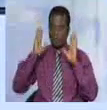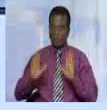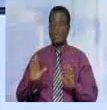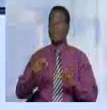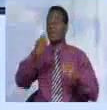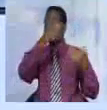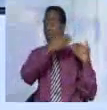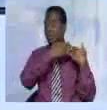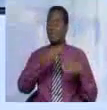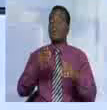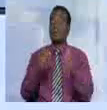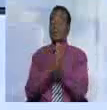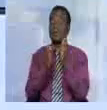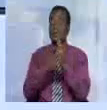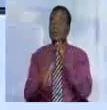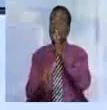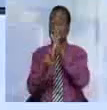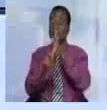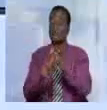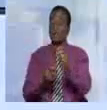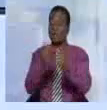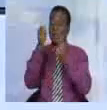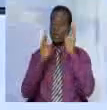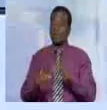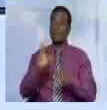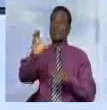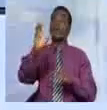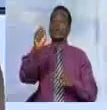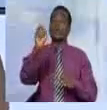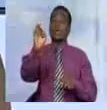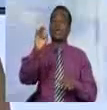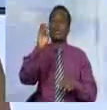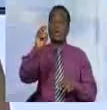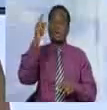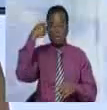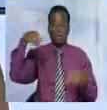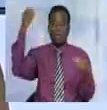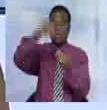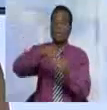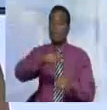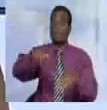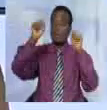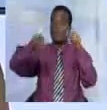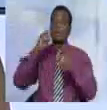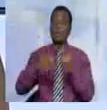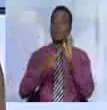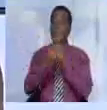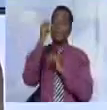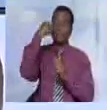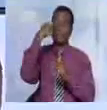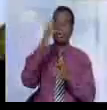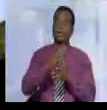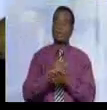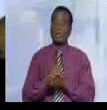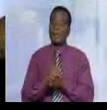des adjoints au directeur de CAFOP en vue de renforcer leurs capacités professionnelles, nous dit Chantal